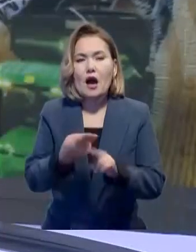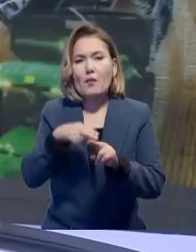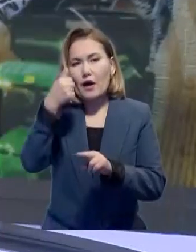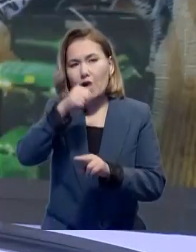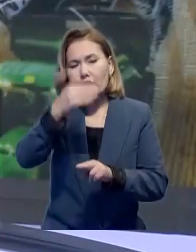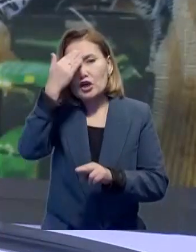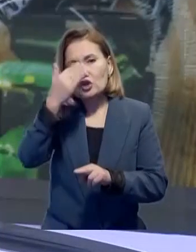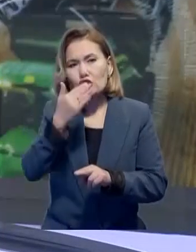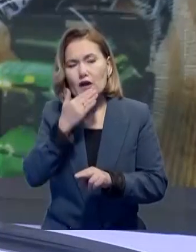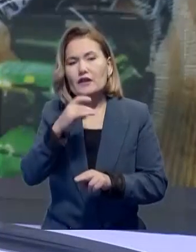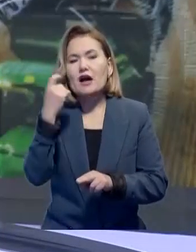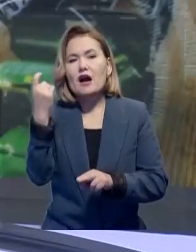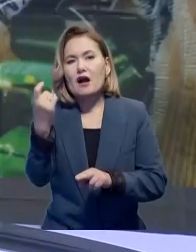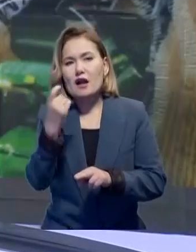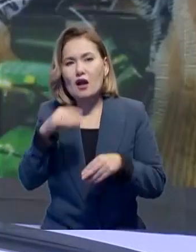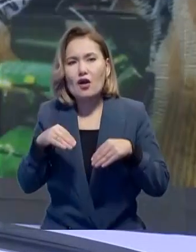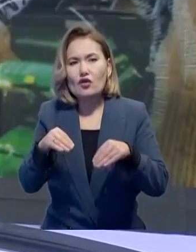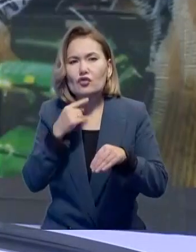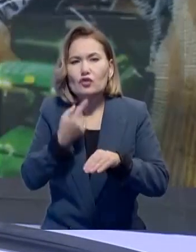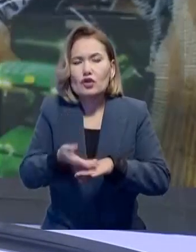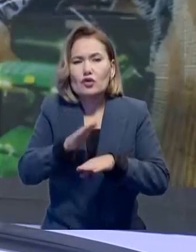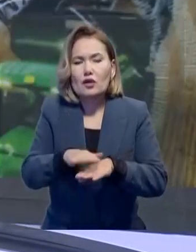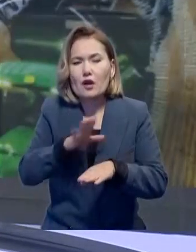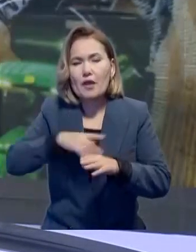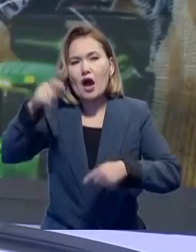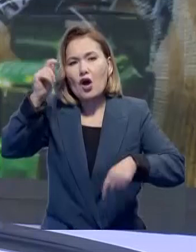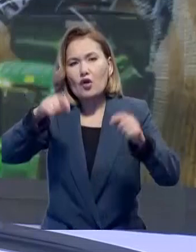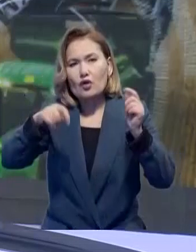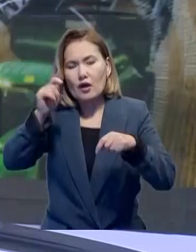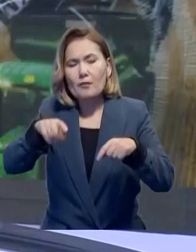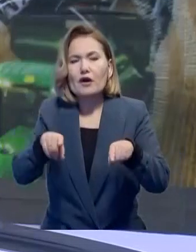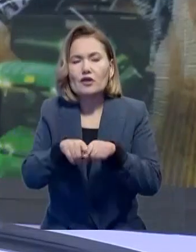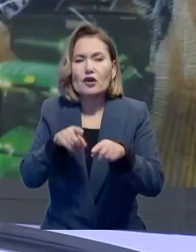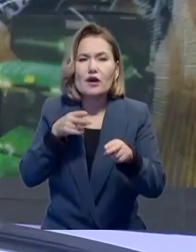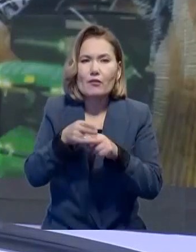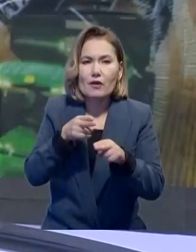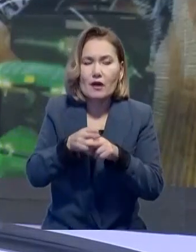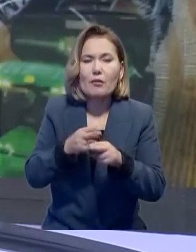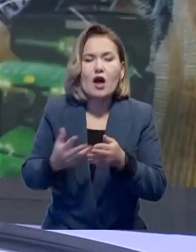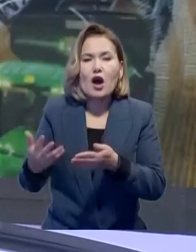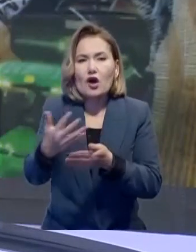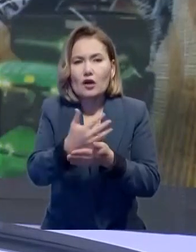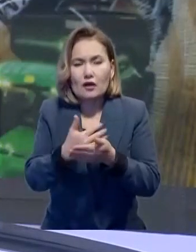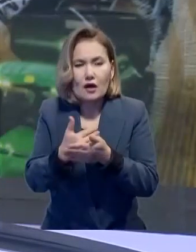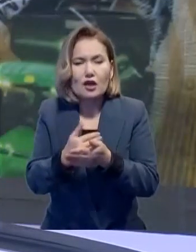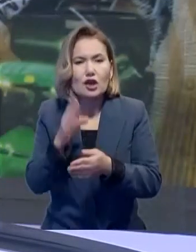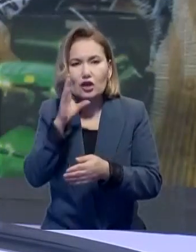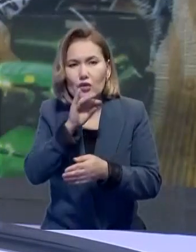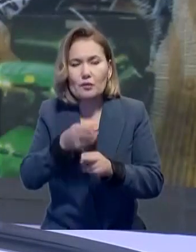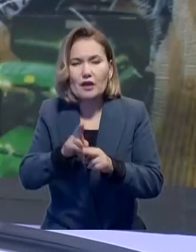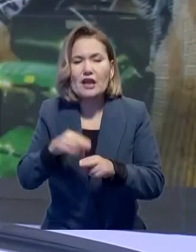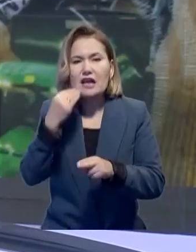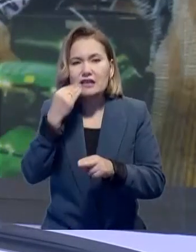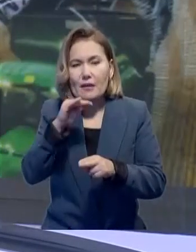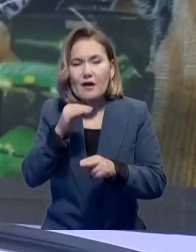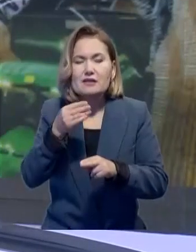Биылғы жаз диқандарды әбден әуре сарсаңға салды. Жауын шашыннан жиым терімде ұзақ созылып, өнімнің біразы сапасыз болды. Алайда қалың